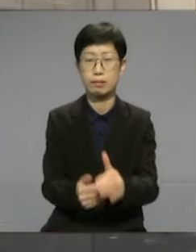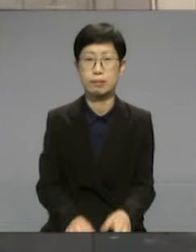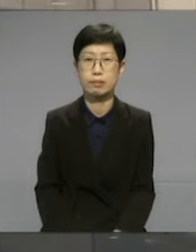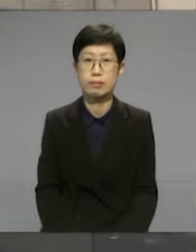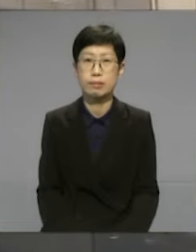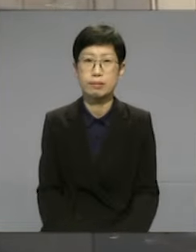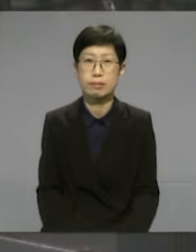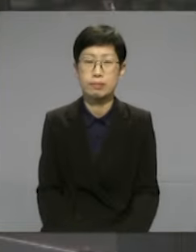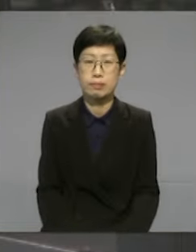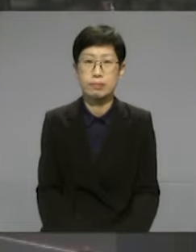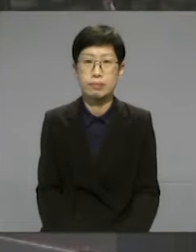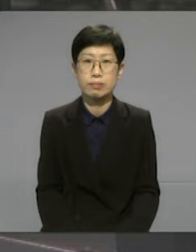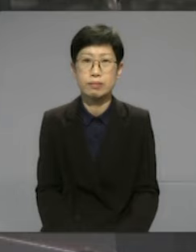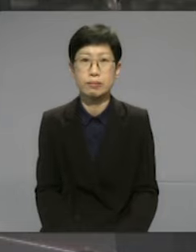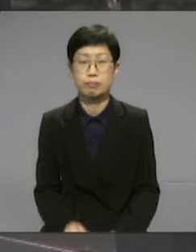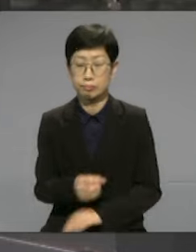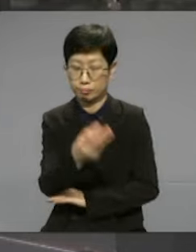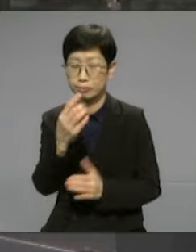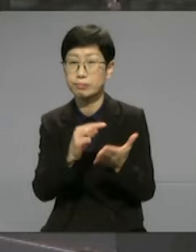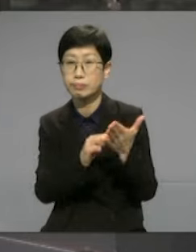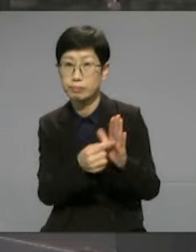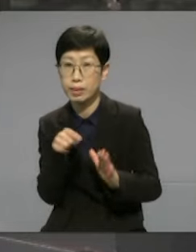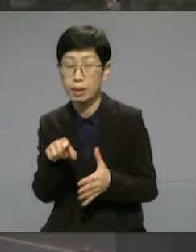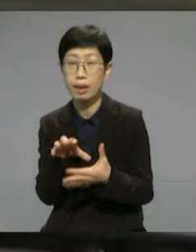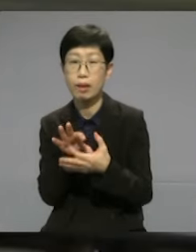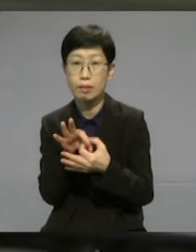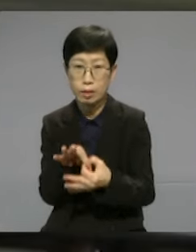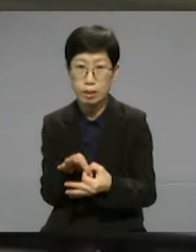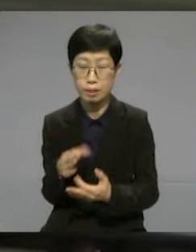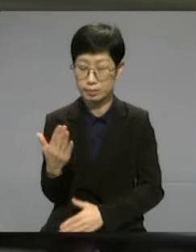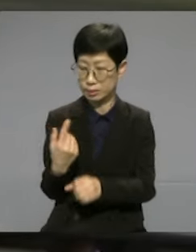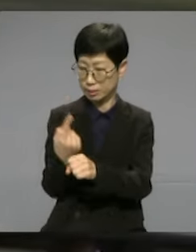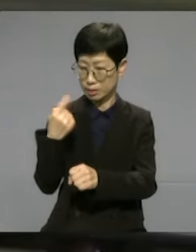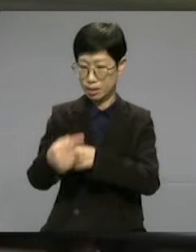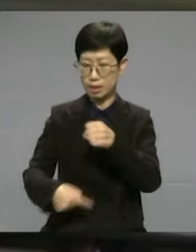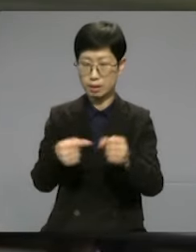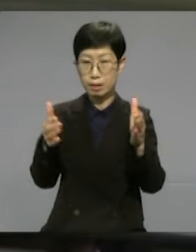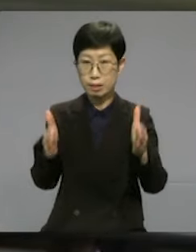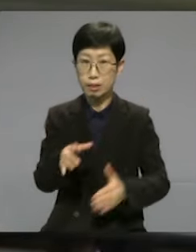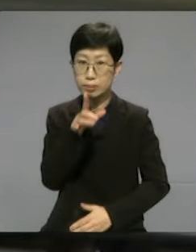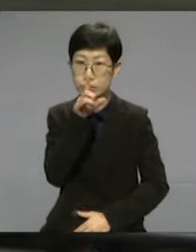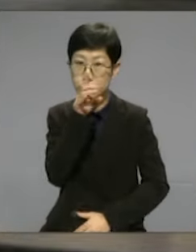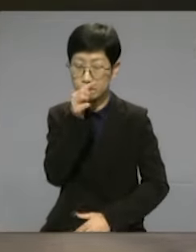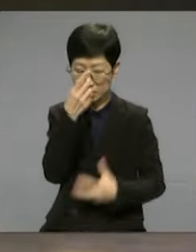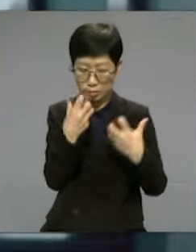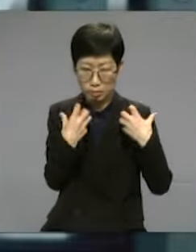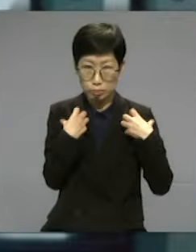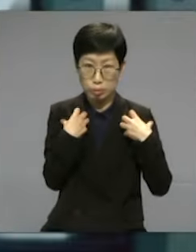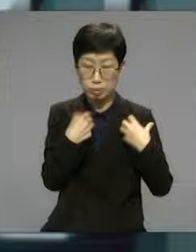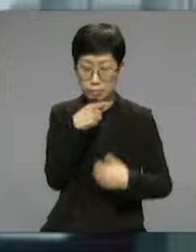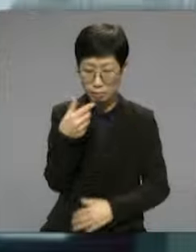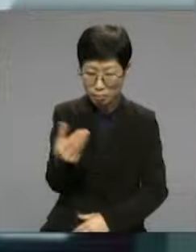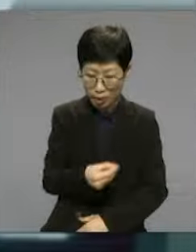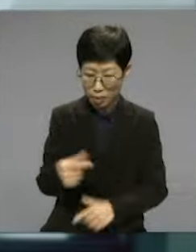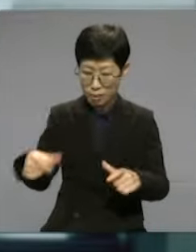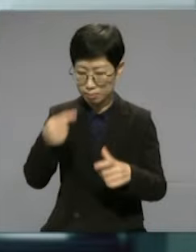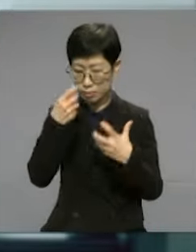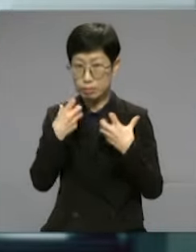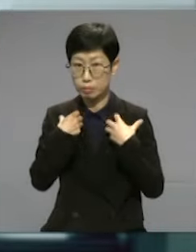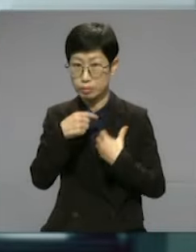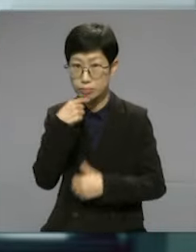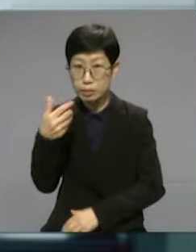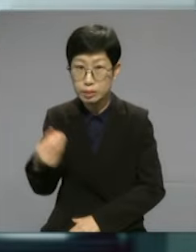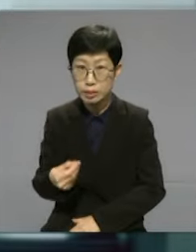것으로 나타났습니다 현지 매체는 이와 관련해 지난 한해 동안 중국 중앙정부 부채와 지방정부 부채가 모두